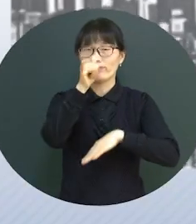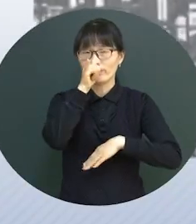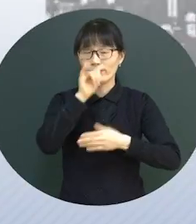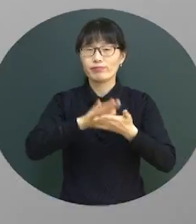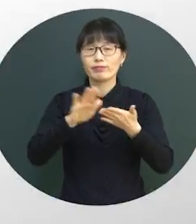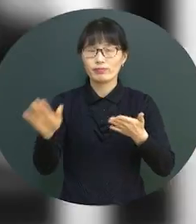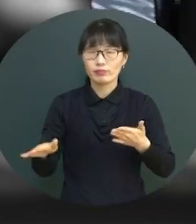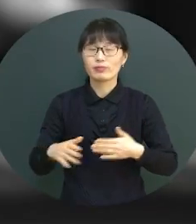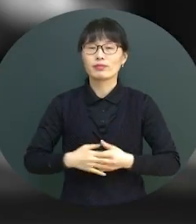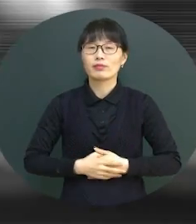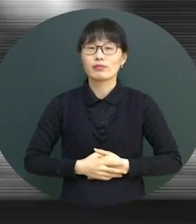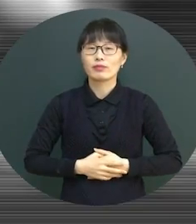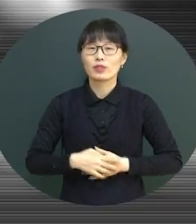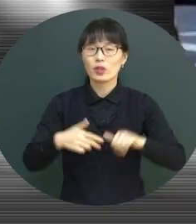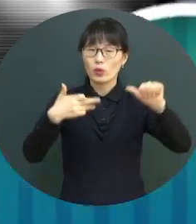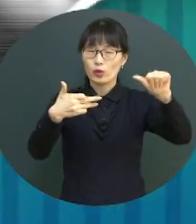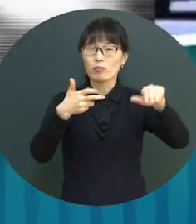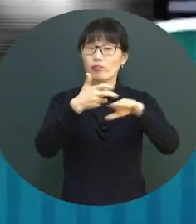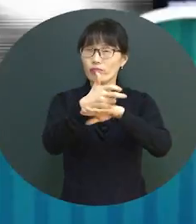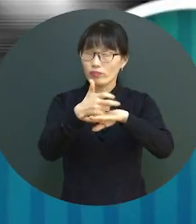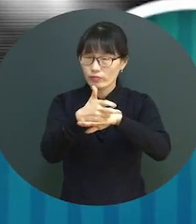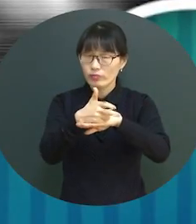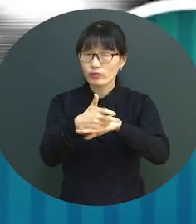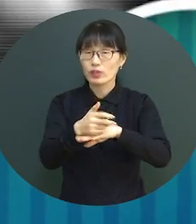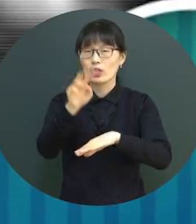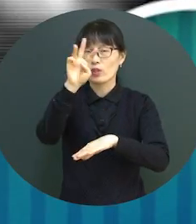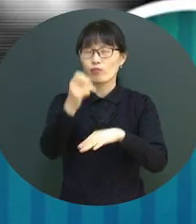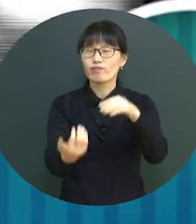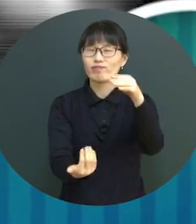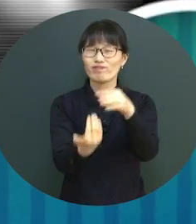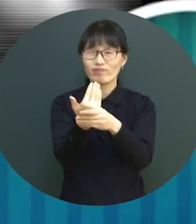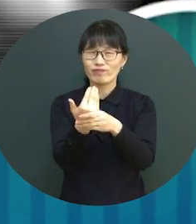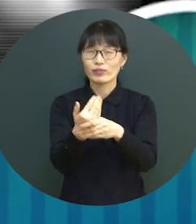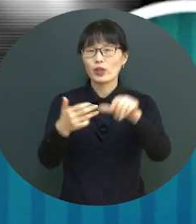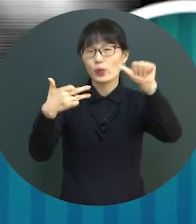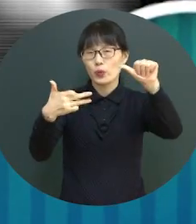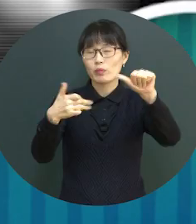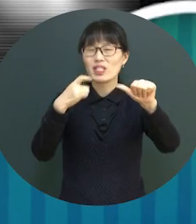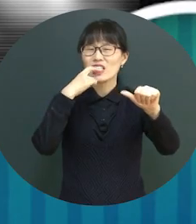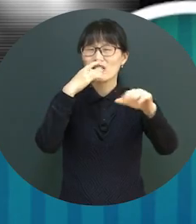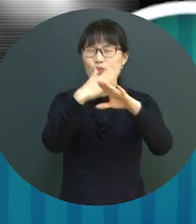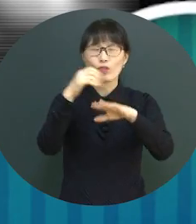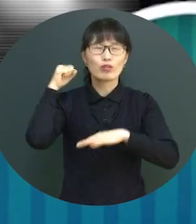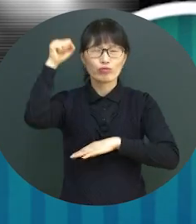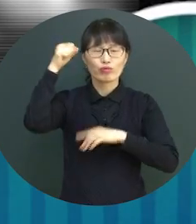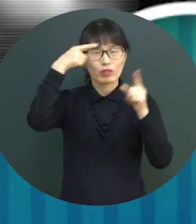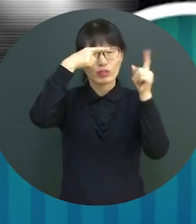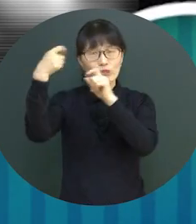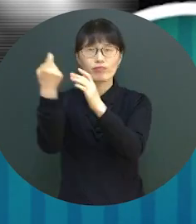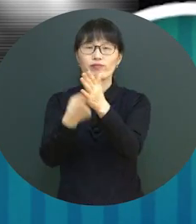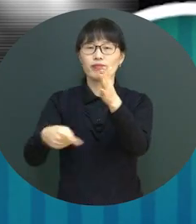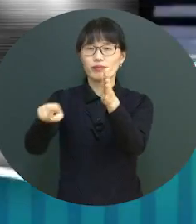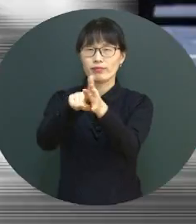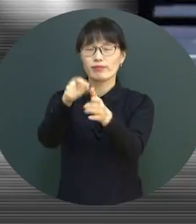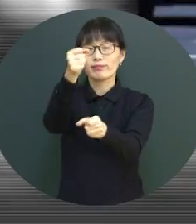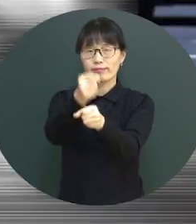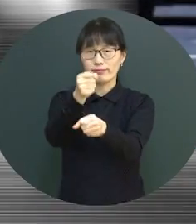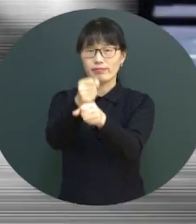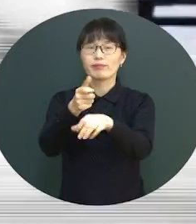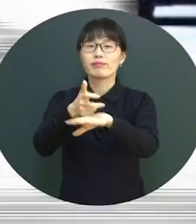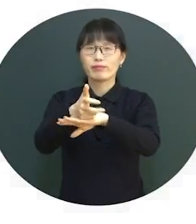있습니다. 5.18 버스는 광주에서 일어난 5.18 민주화운동의 정신을 기리기 위해